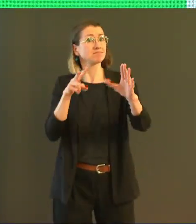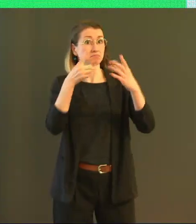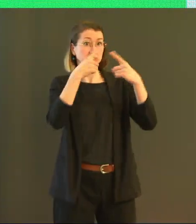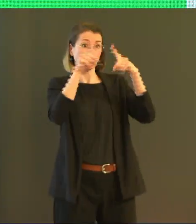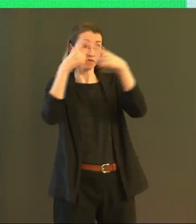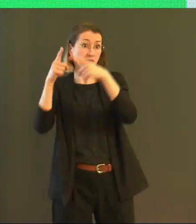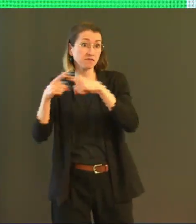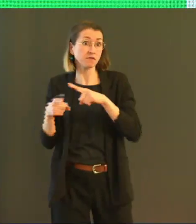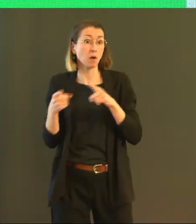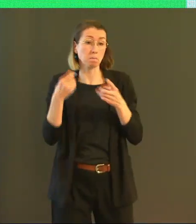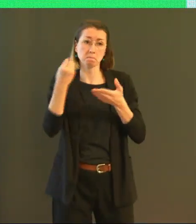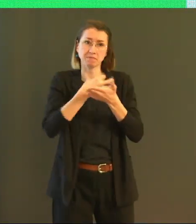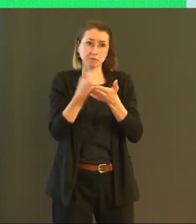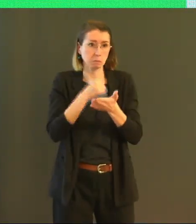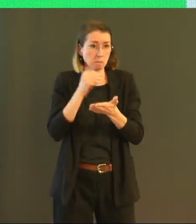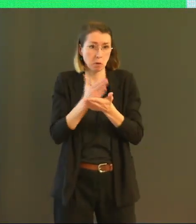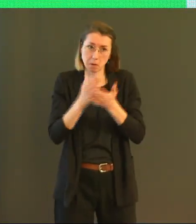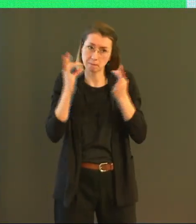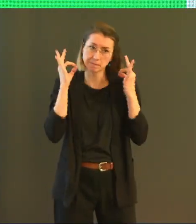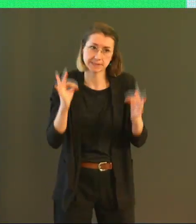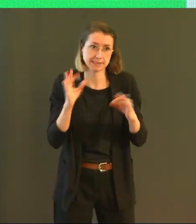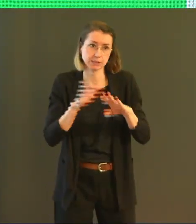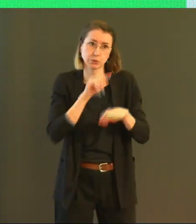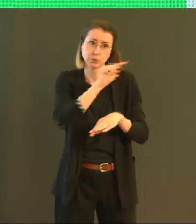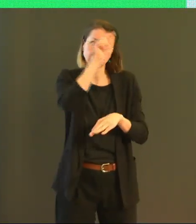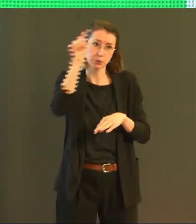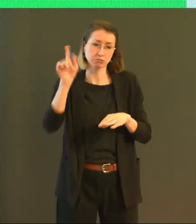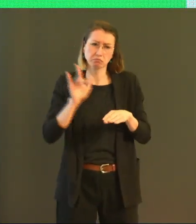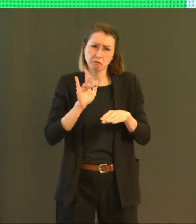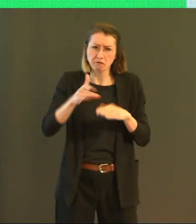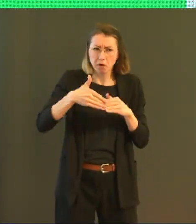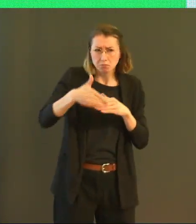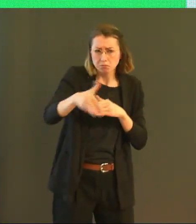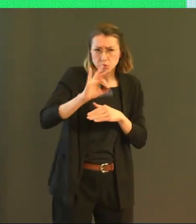détaillées suivront mais ne sont pas actuellement disponibles